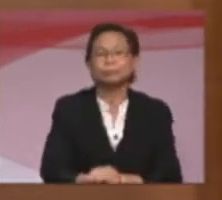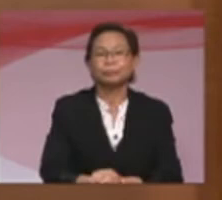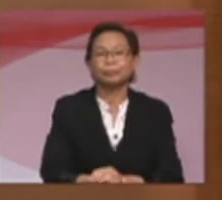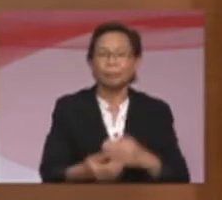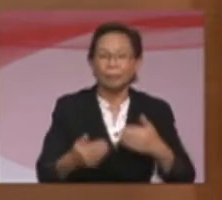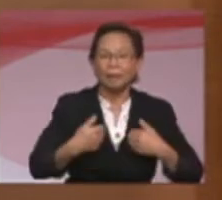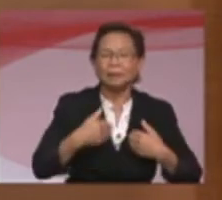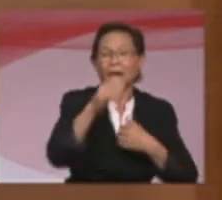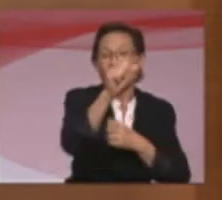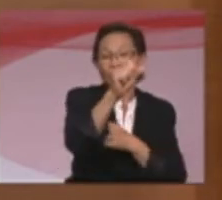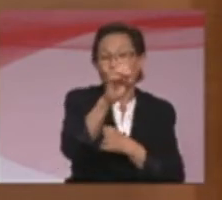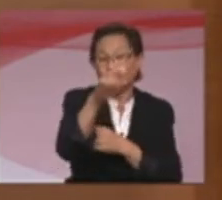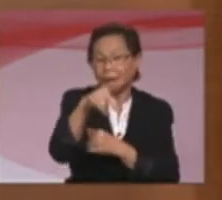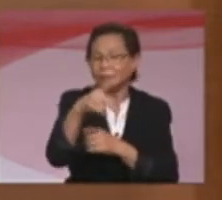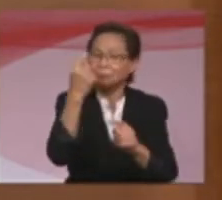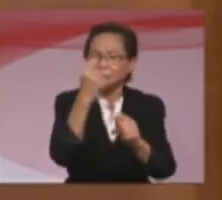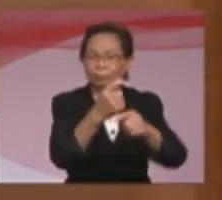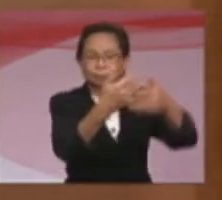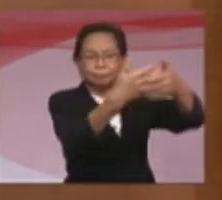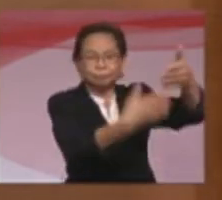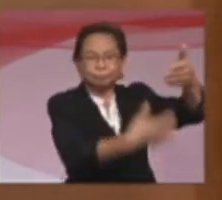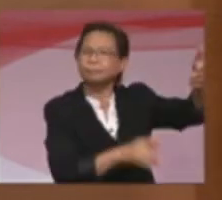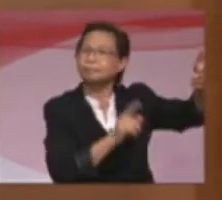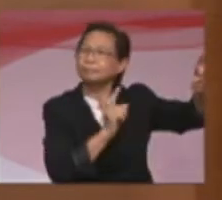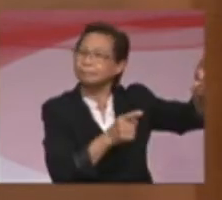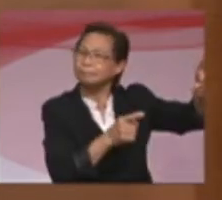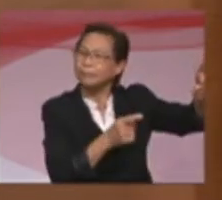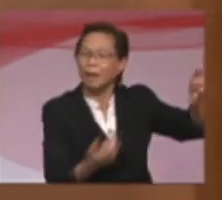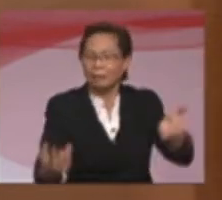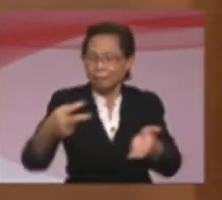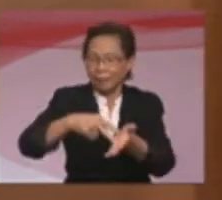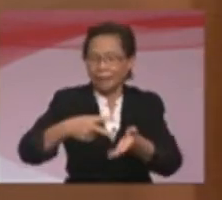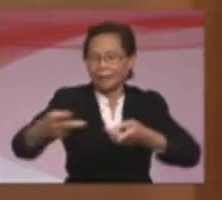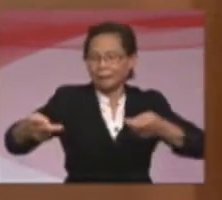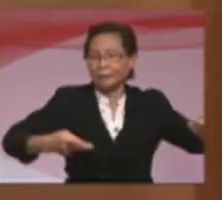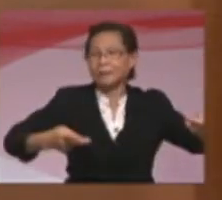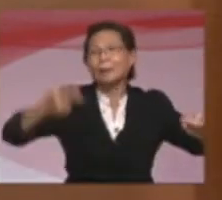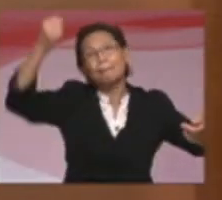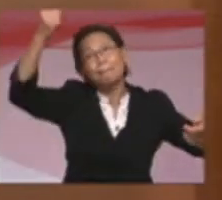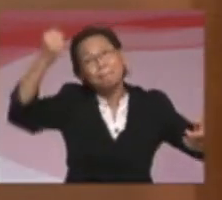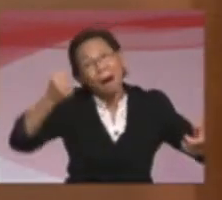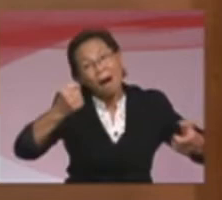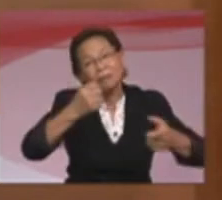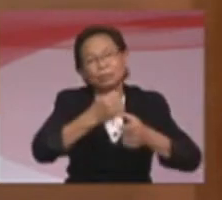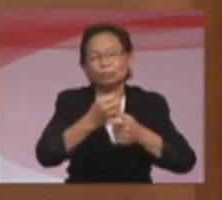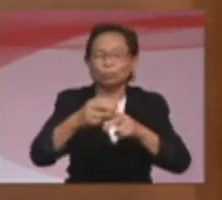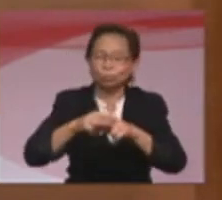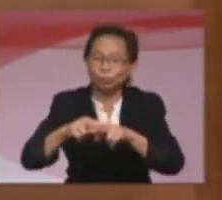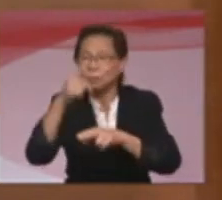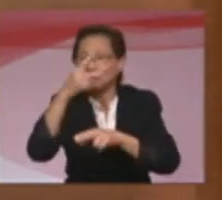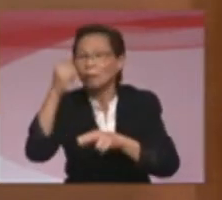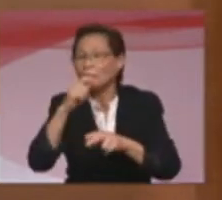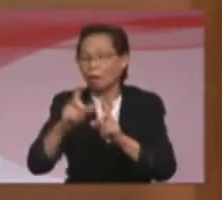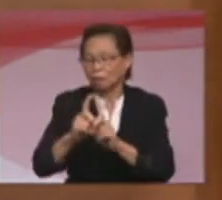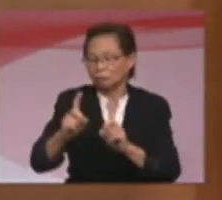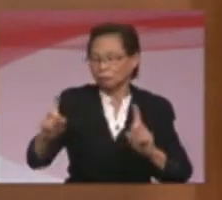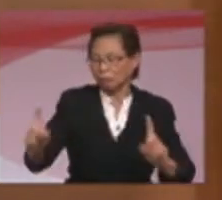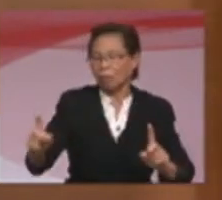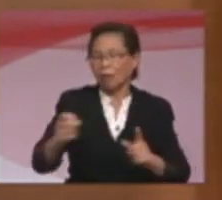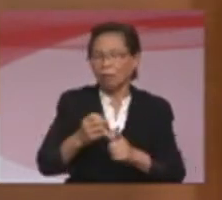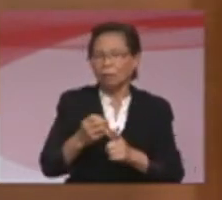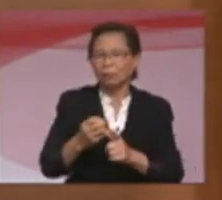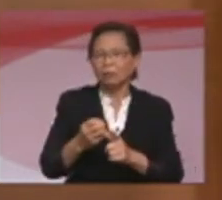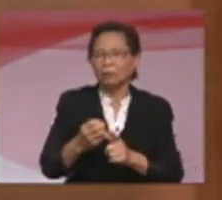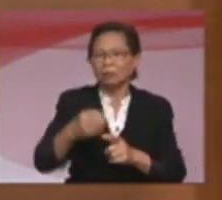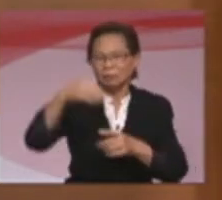ada SOP yang telah pun ditetapkan. Apabila menaiki kenderaan awam, kerana tidak ada social distancing ataupun